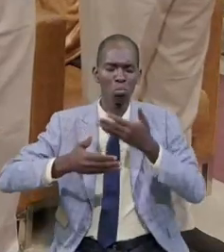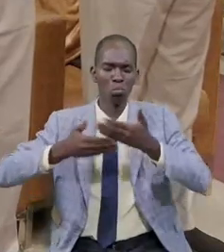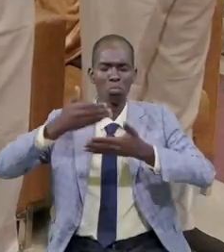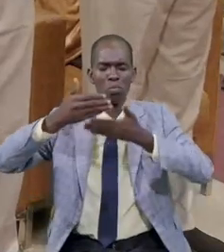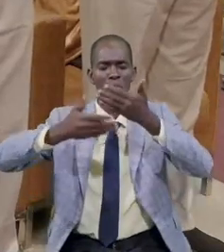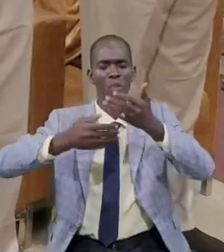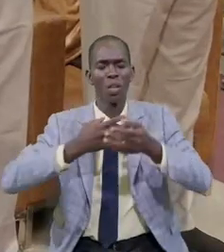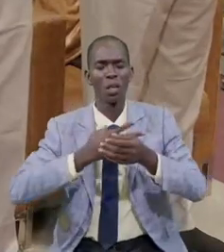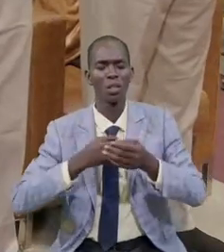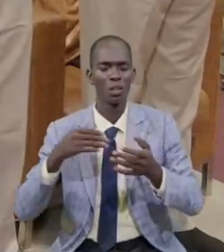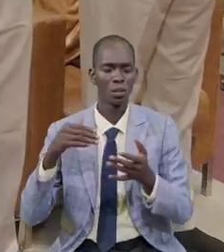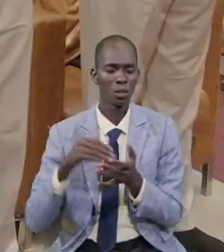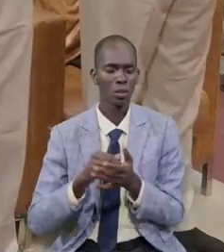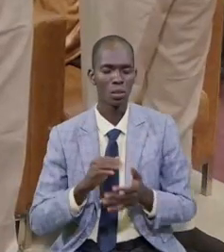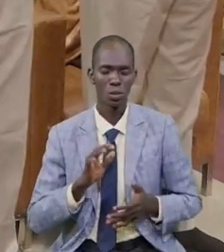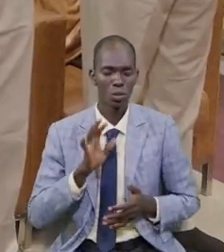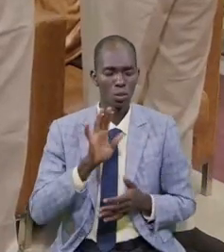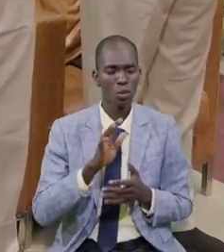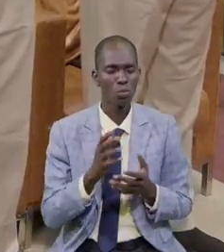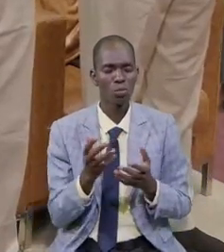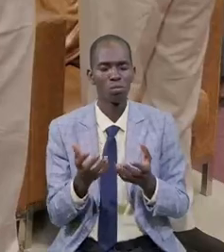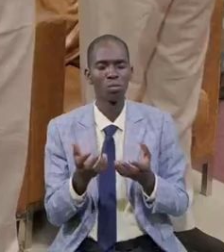Contre votre